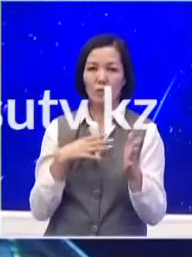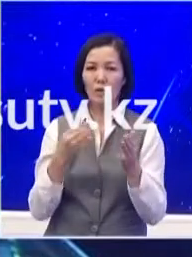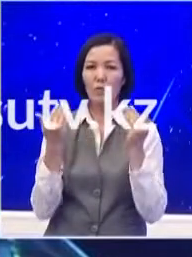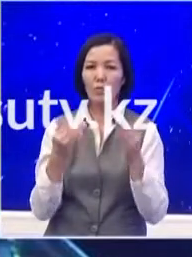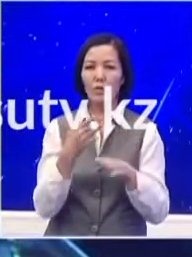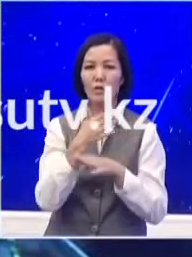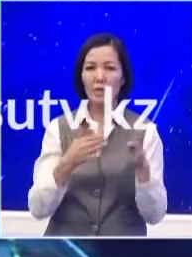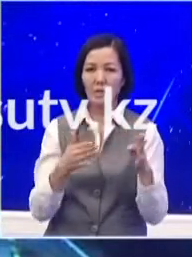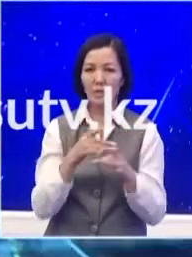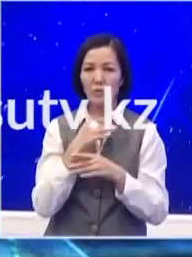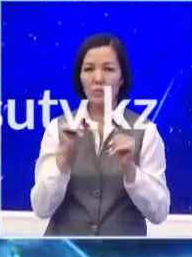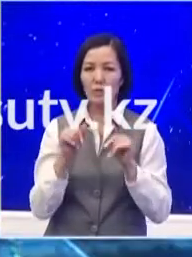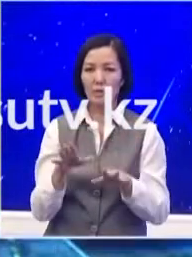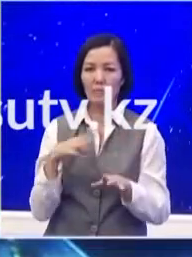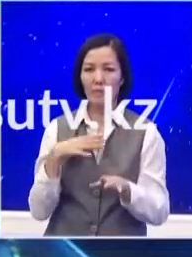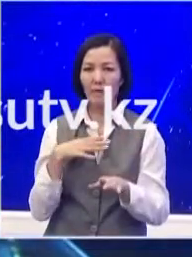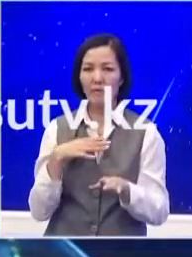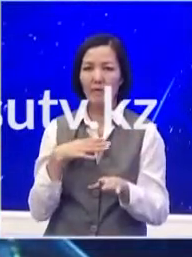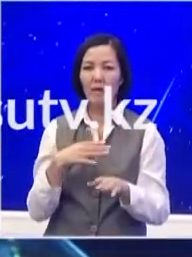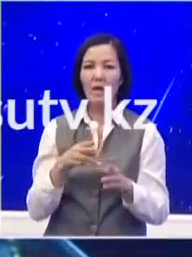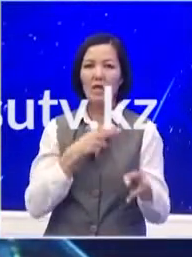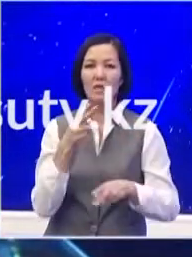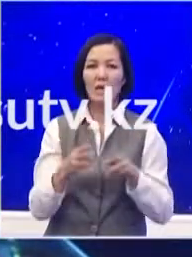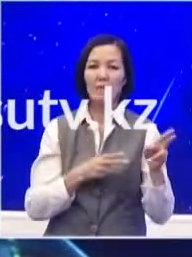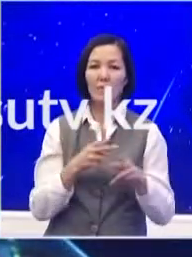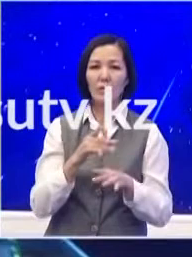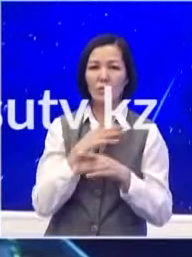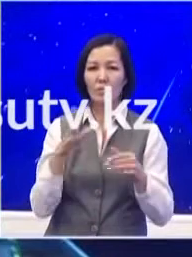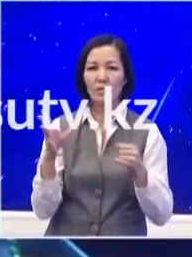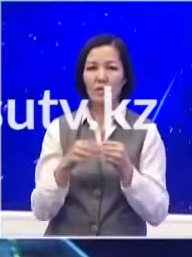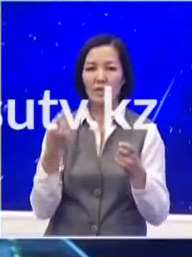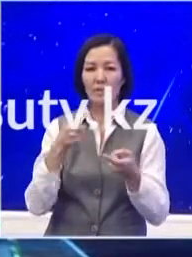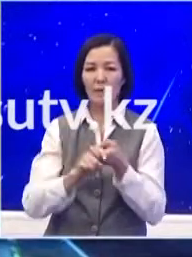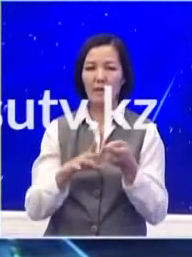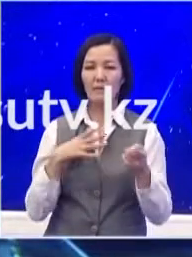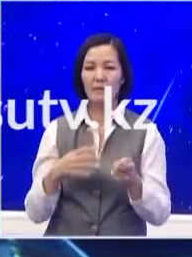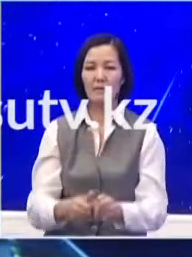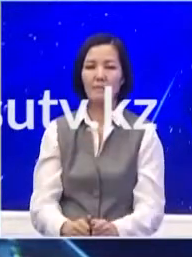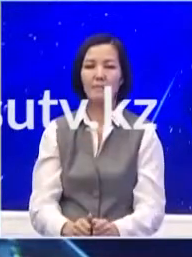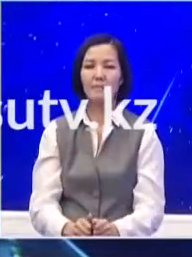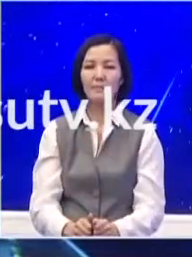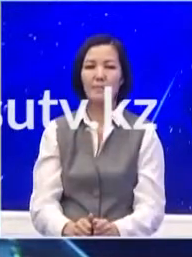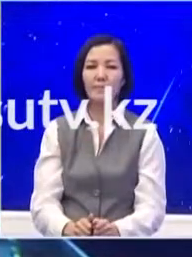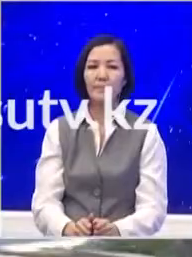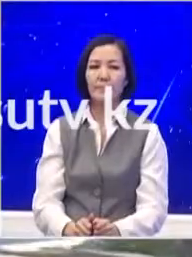Оның жартысына жуығы оң шешімін тапқан. Мамандар ақпарынша, шағымдардың дені жер қатынастары бойынша.